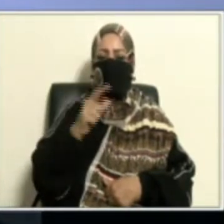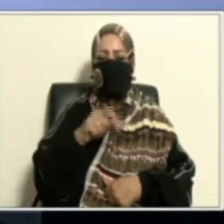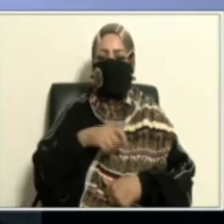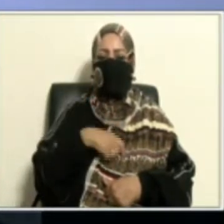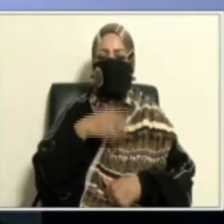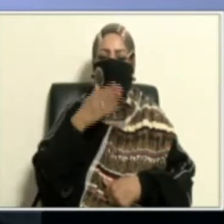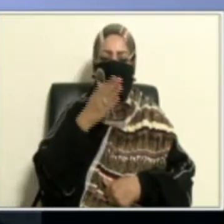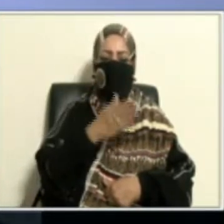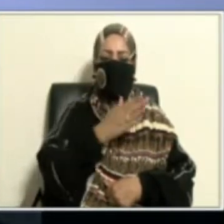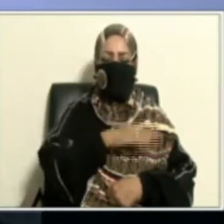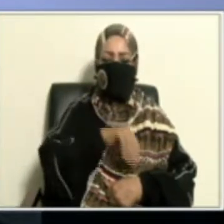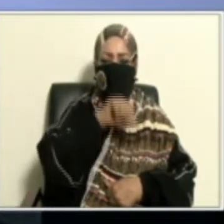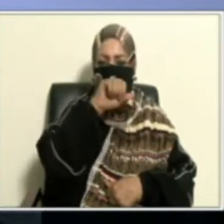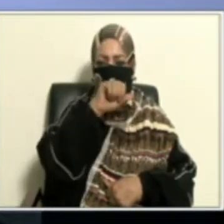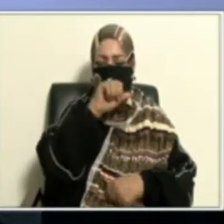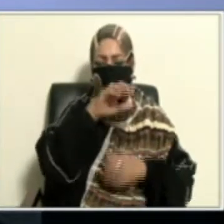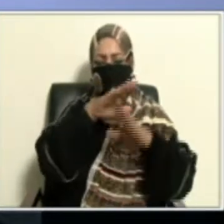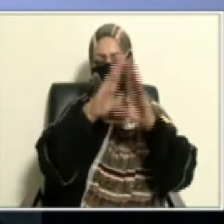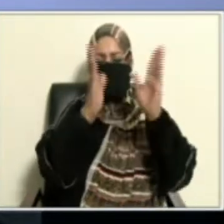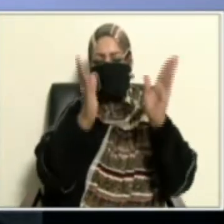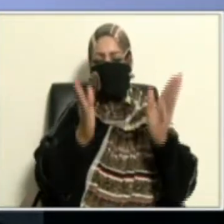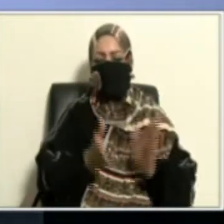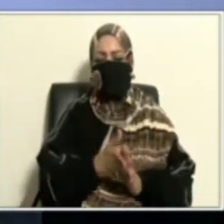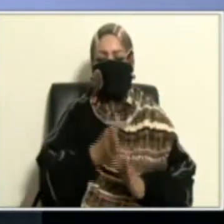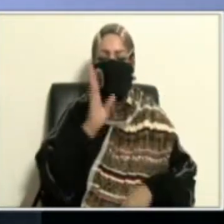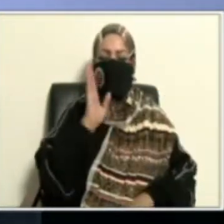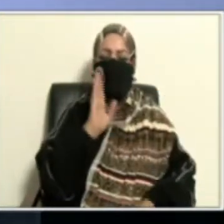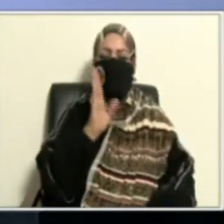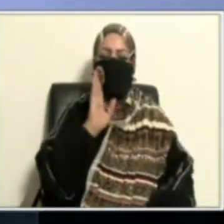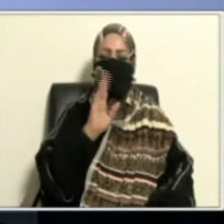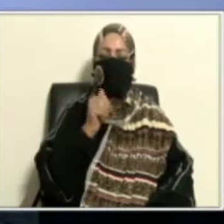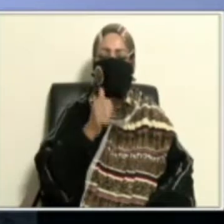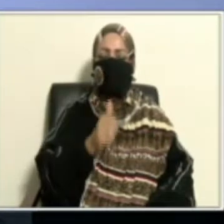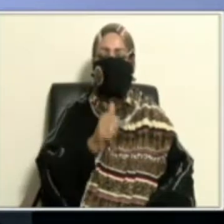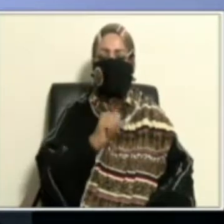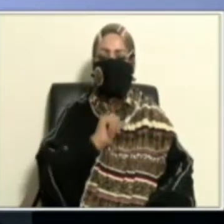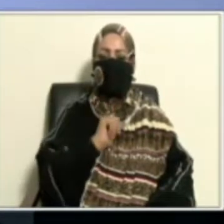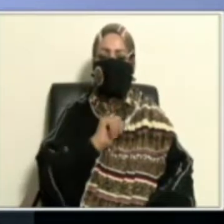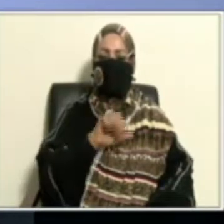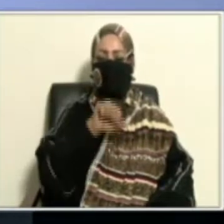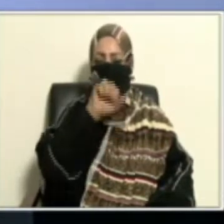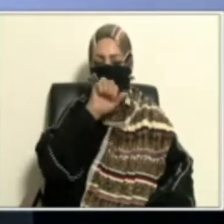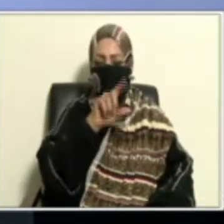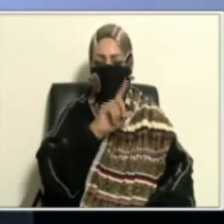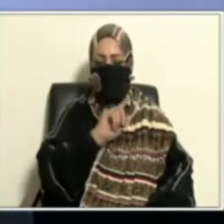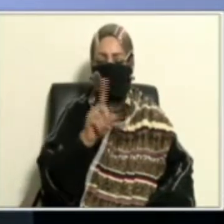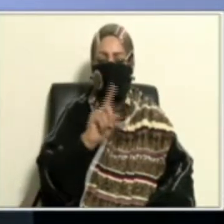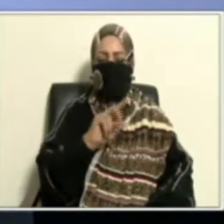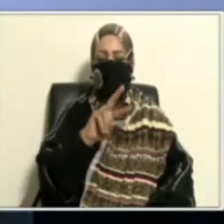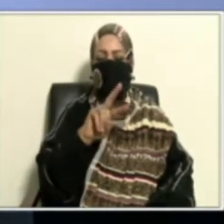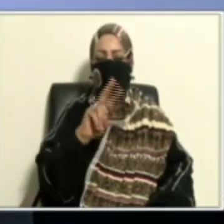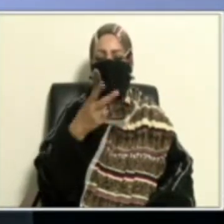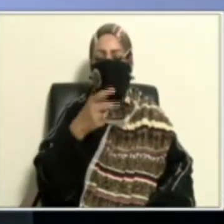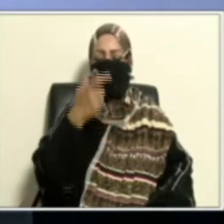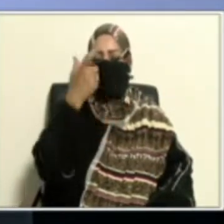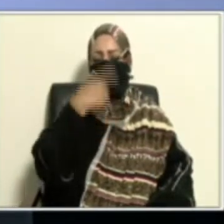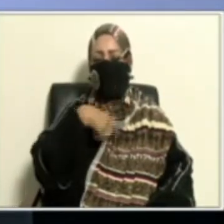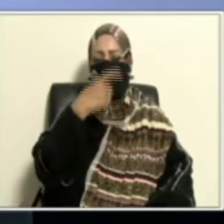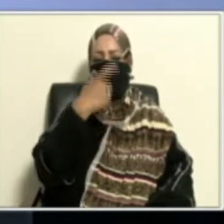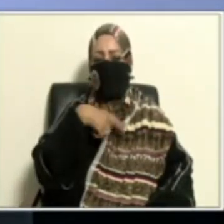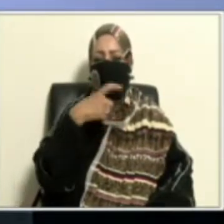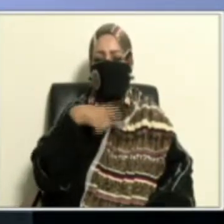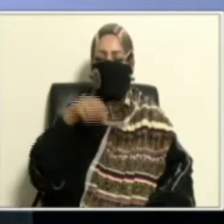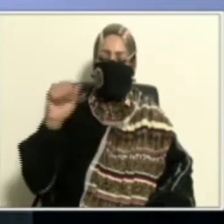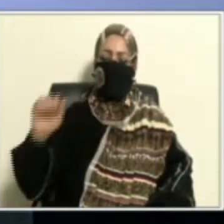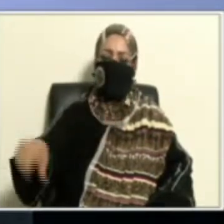جانب الحديث المهمول الجانبه هو، وعندي العديد من الحديث اللي تحتاج ان احنا نفهموها، لان الانسان